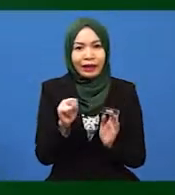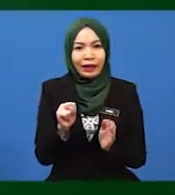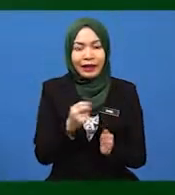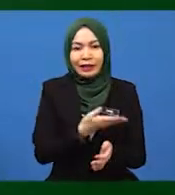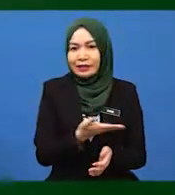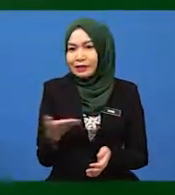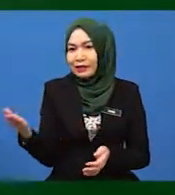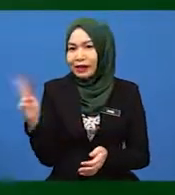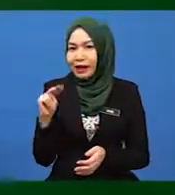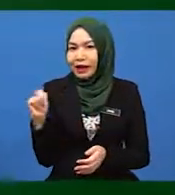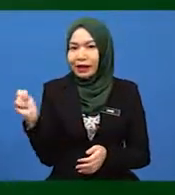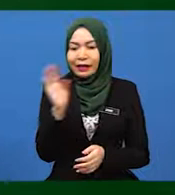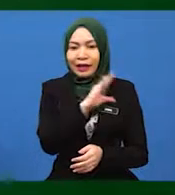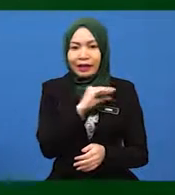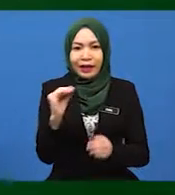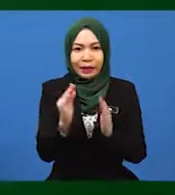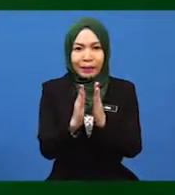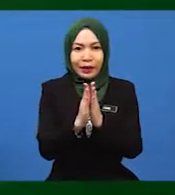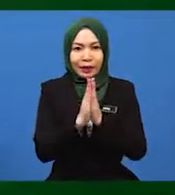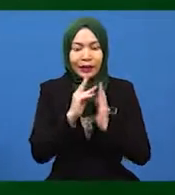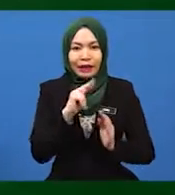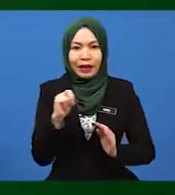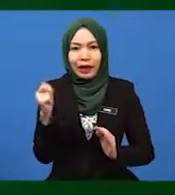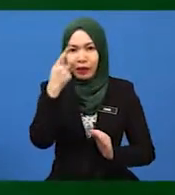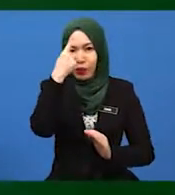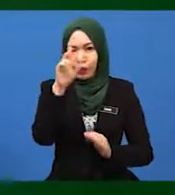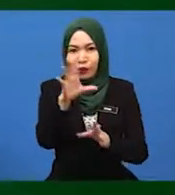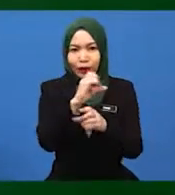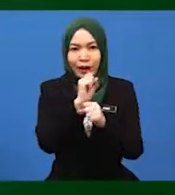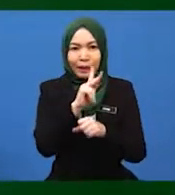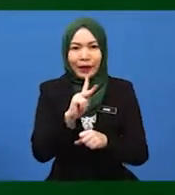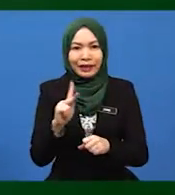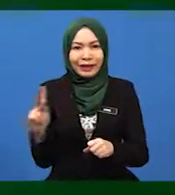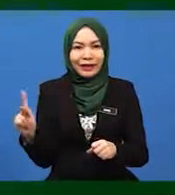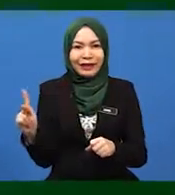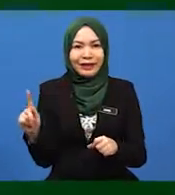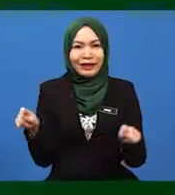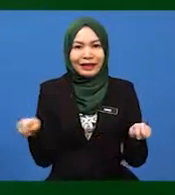dan permintaan bagi mendapatkan tindak balas.